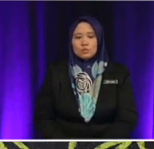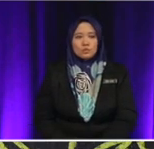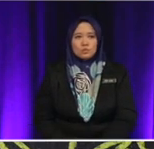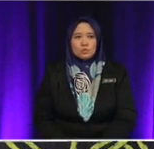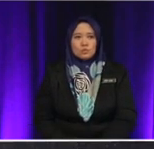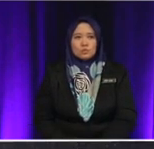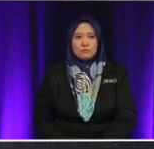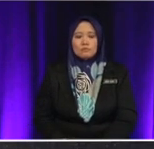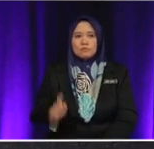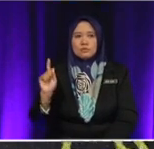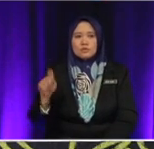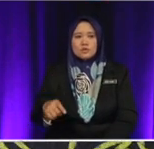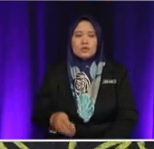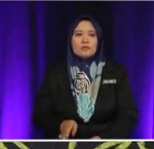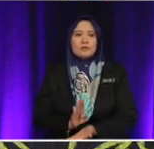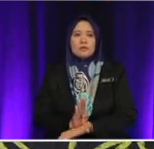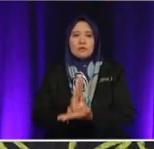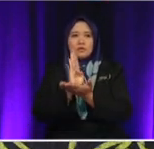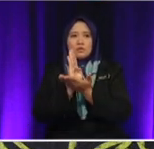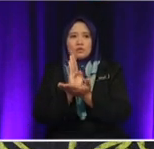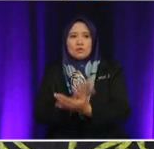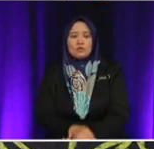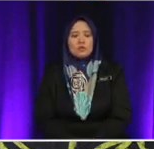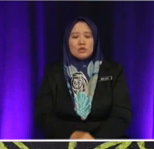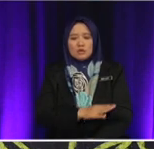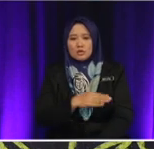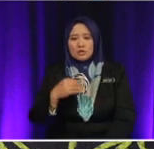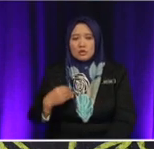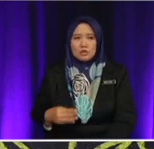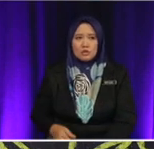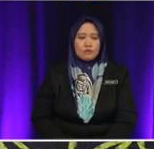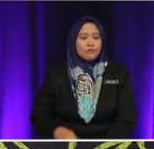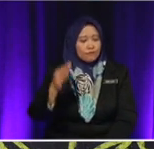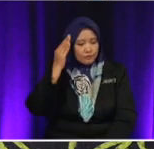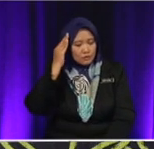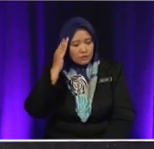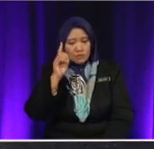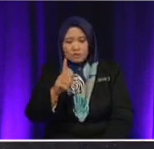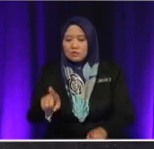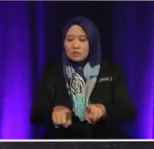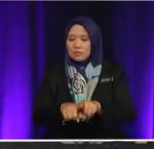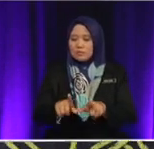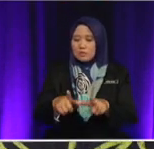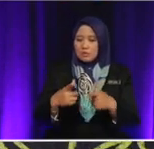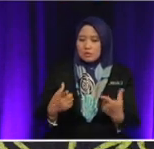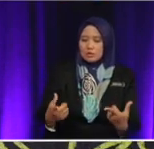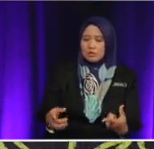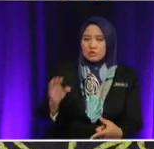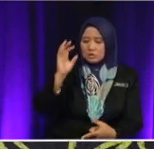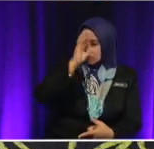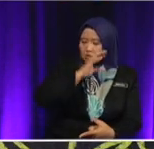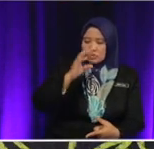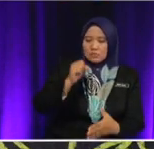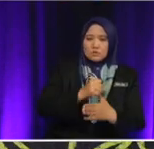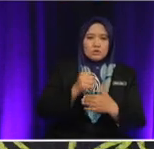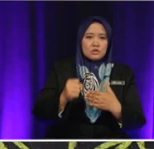saling membantu, iaitu kena saling memahami antara satu sama lain dan cari penyelesaian yang terbaik bagi kedua-dua